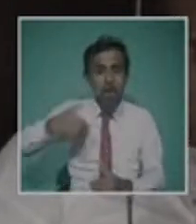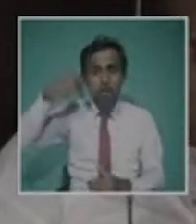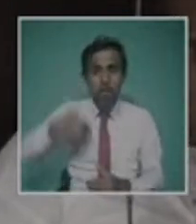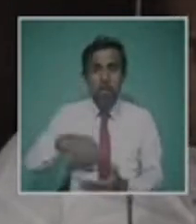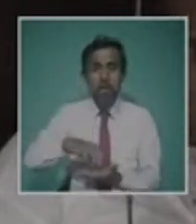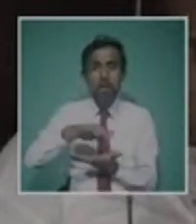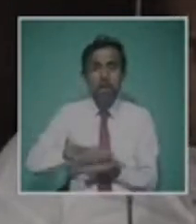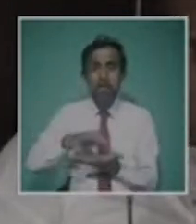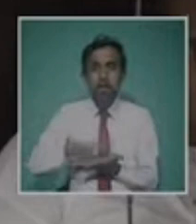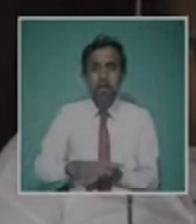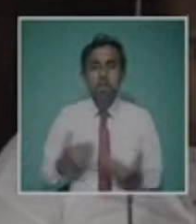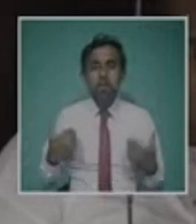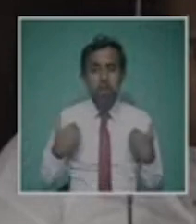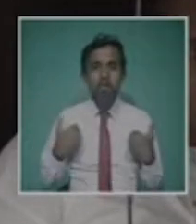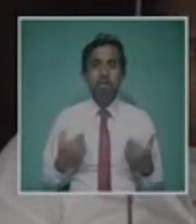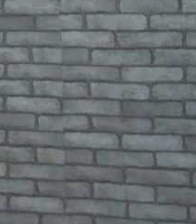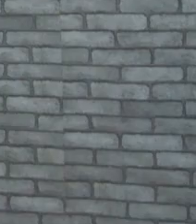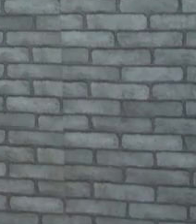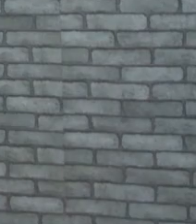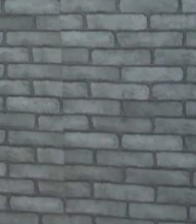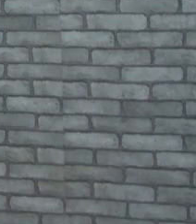තහවුරු කරන්න මහන්සි වෙනවා.